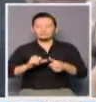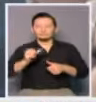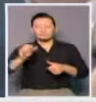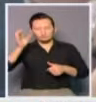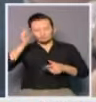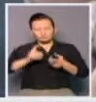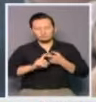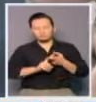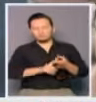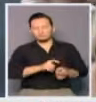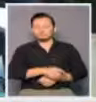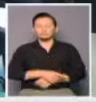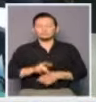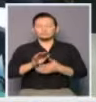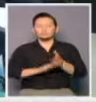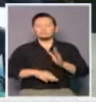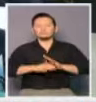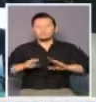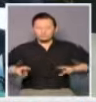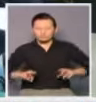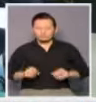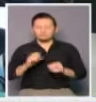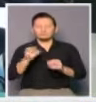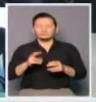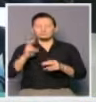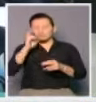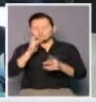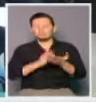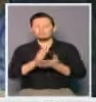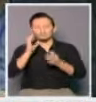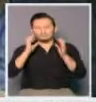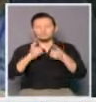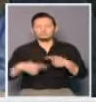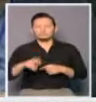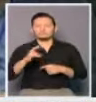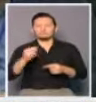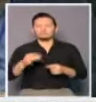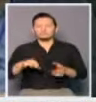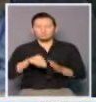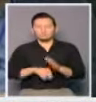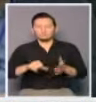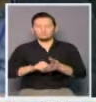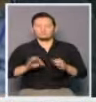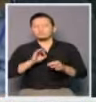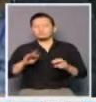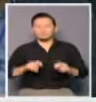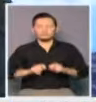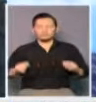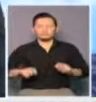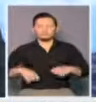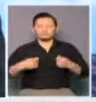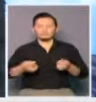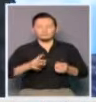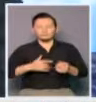научного сотрудничества. Далее полномочия президента Ассоциации государственных университетов прикаспийских стран торжественно были переданы